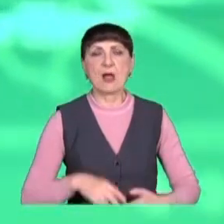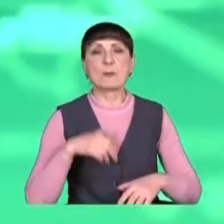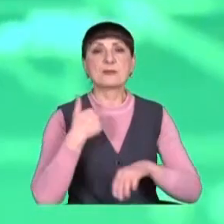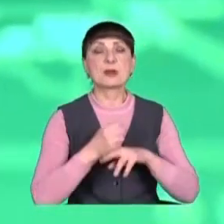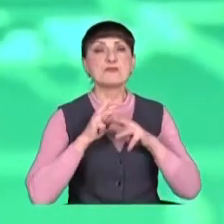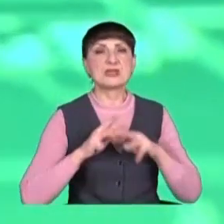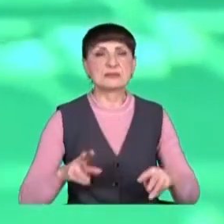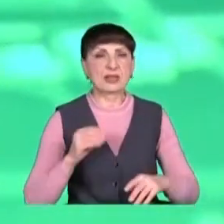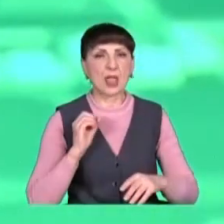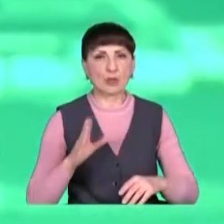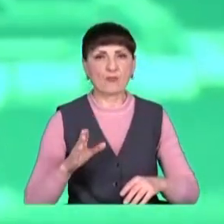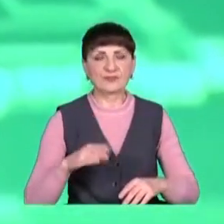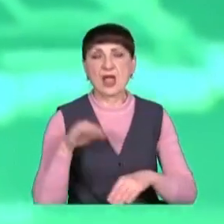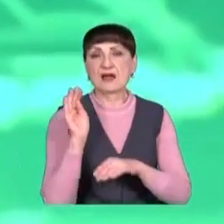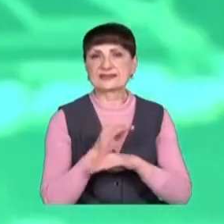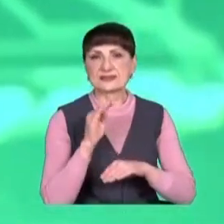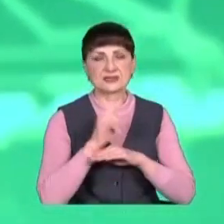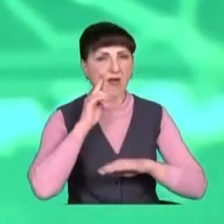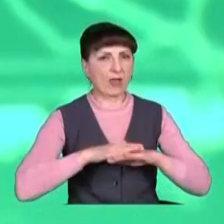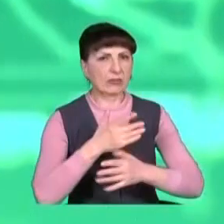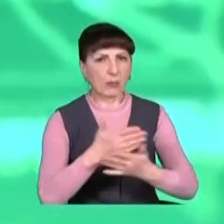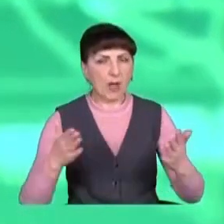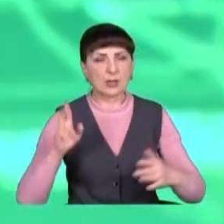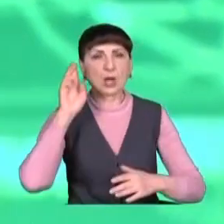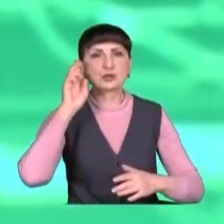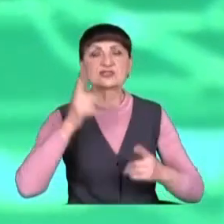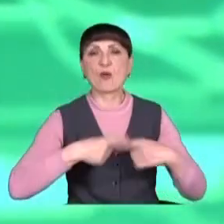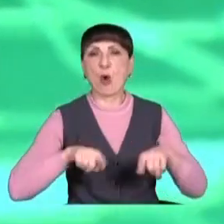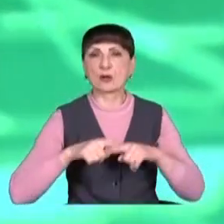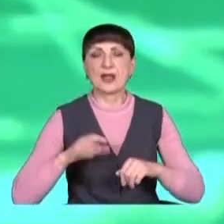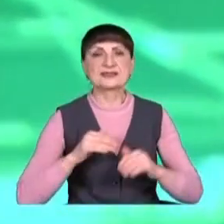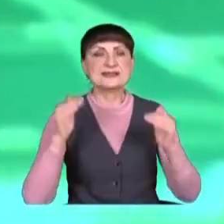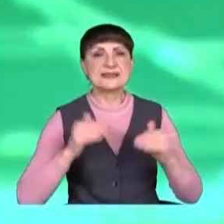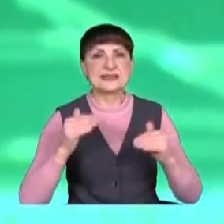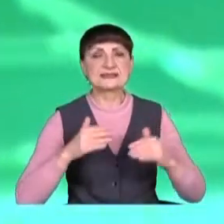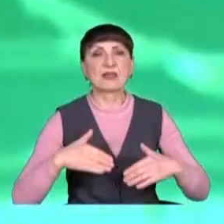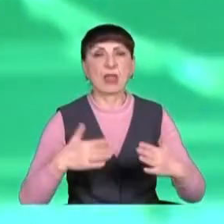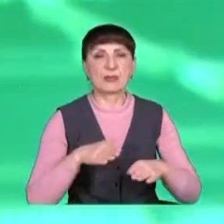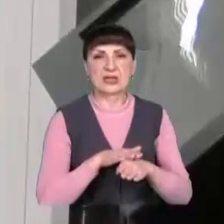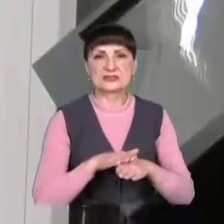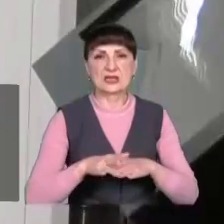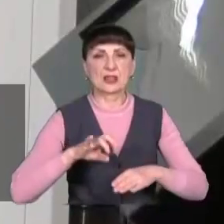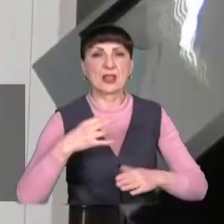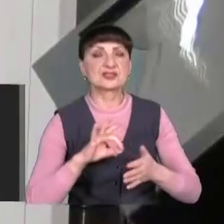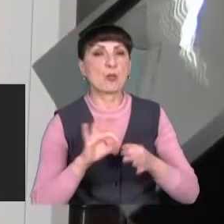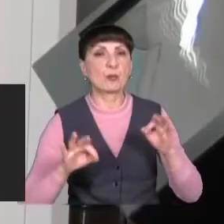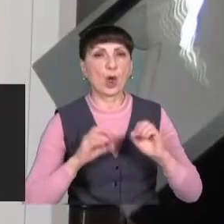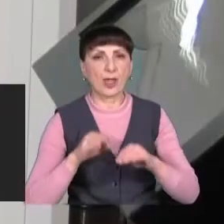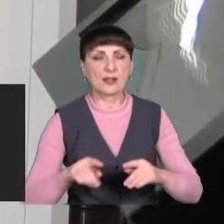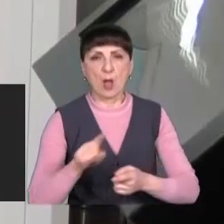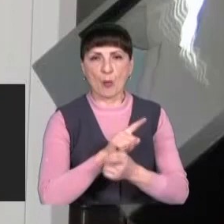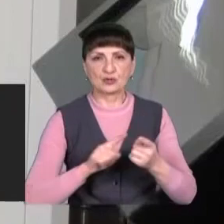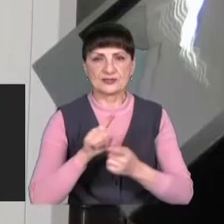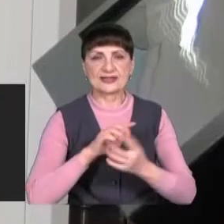Премьер-министр Олжас Бектенов раскритиковал акиматы и государственные органы за низкие темпы реализации нацпроекта